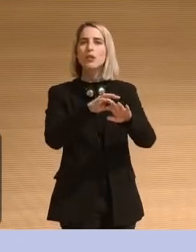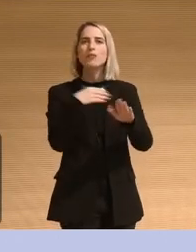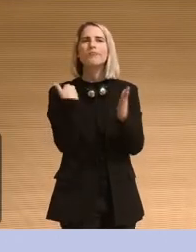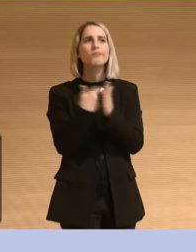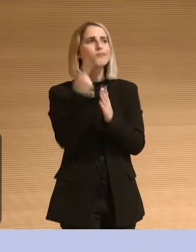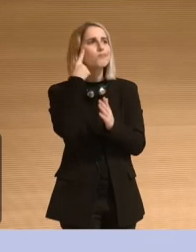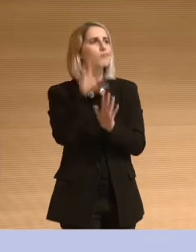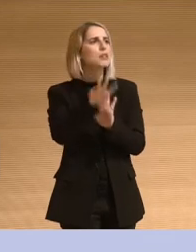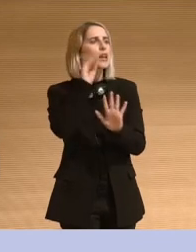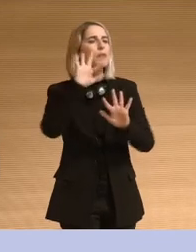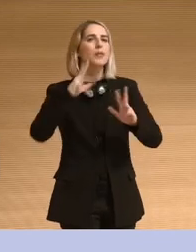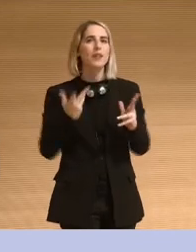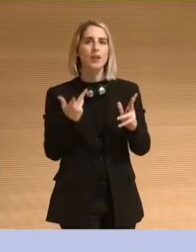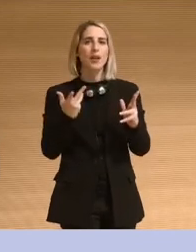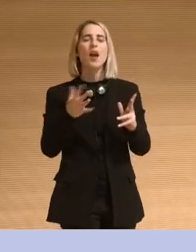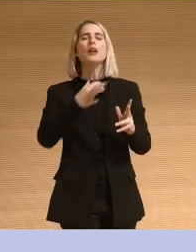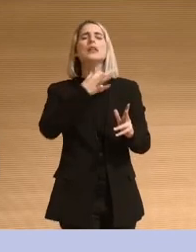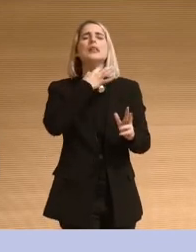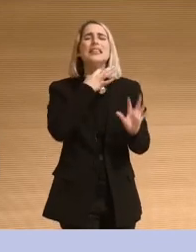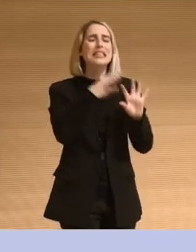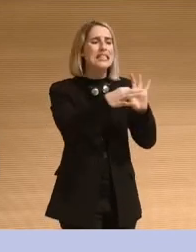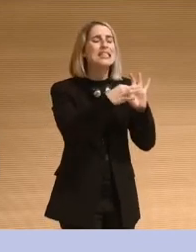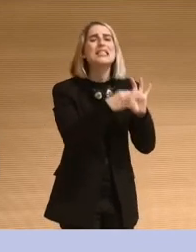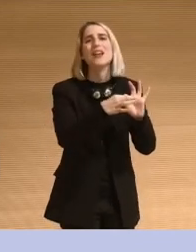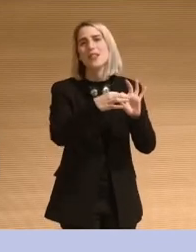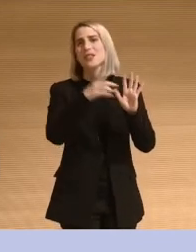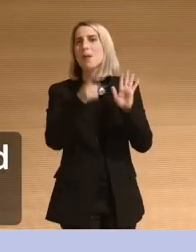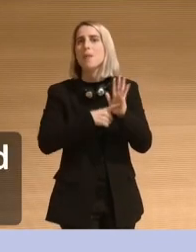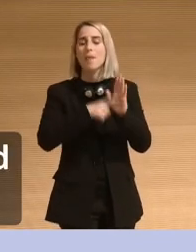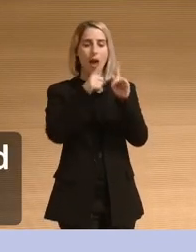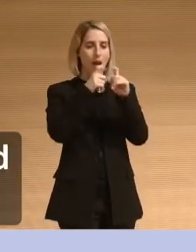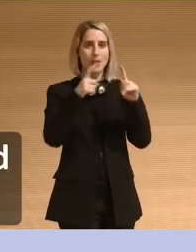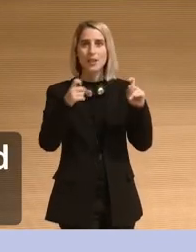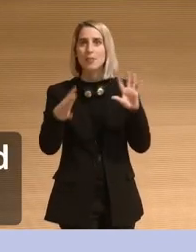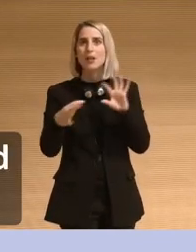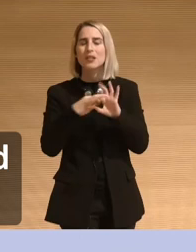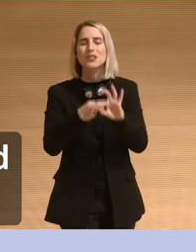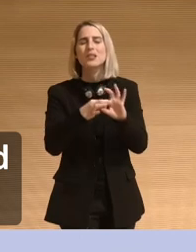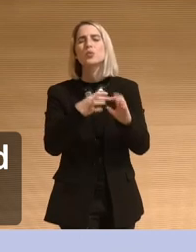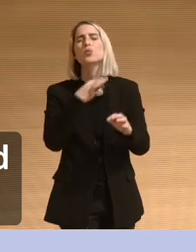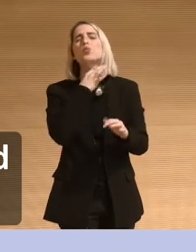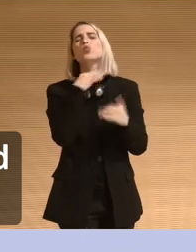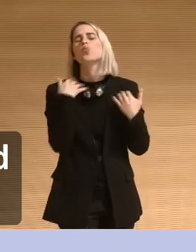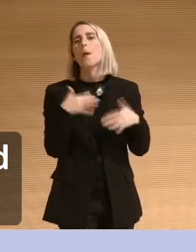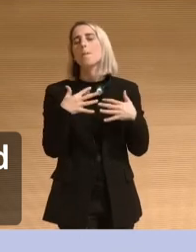τεράστια ανάγκη για αυτή τη σύνδεση, υπήρχε τεράστια ανάγκη για σύνδεση μέσα από τα αντικείμενα και